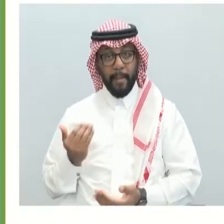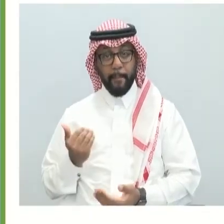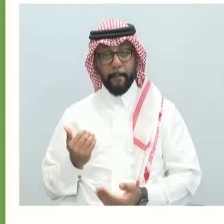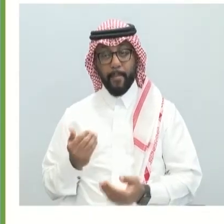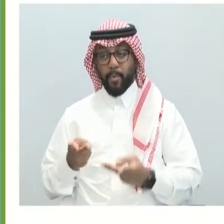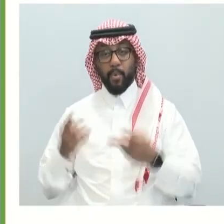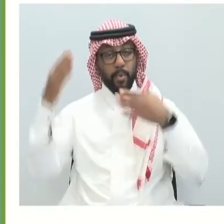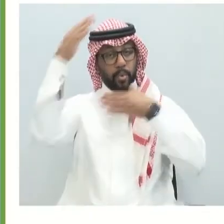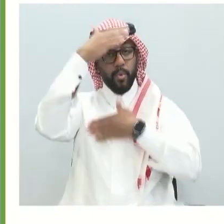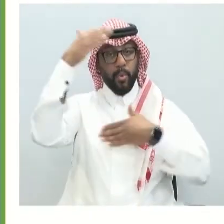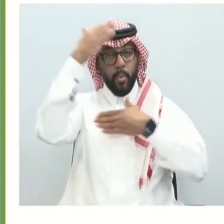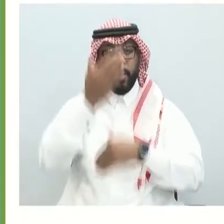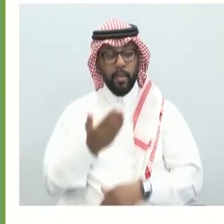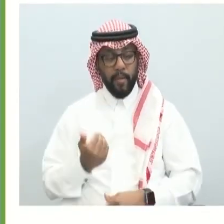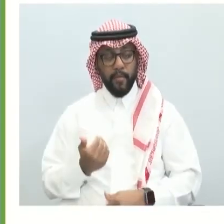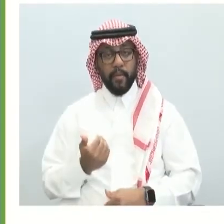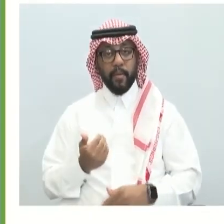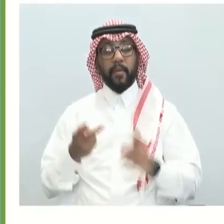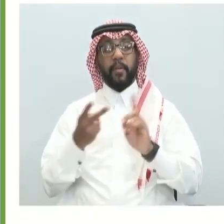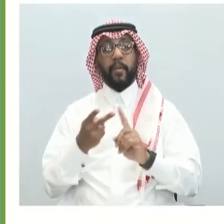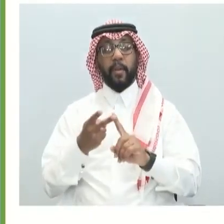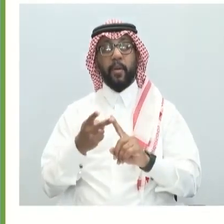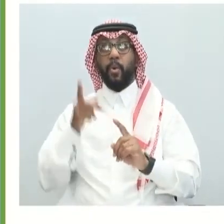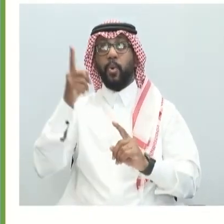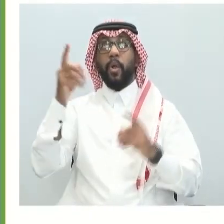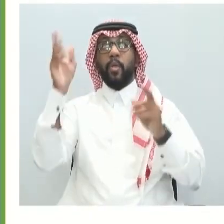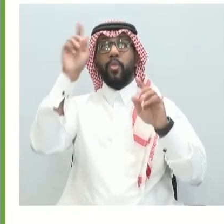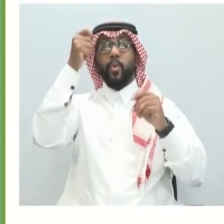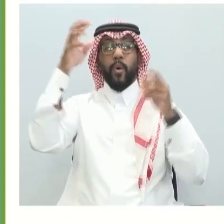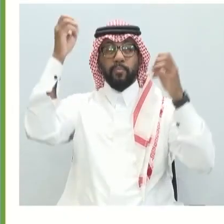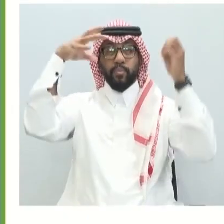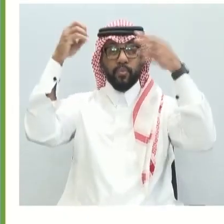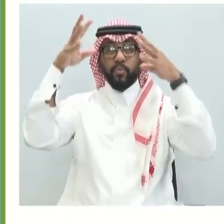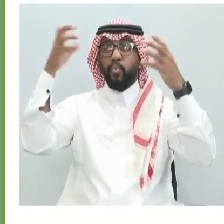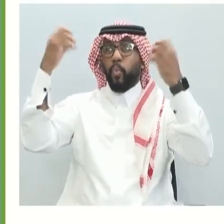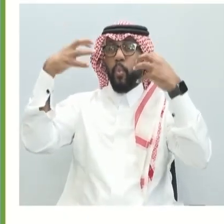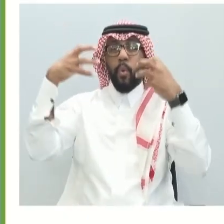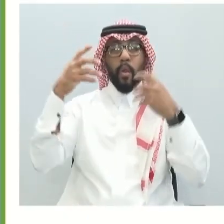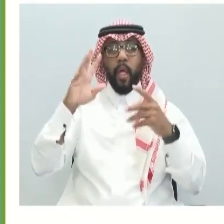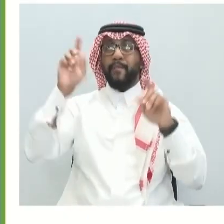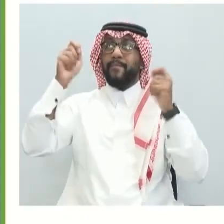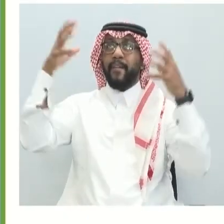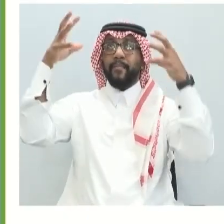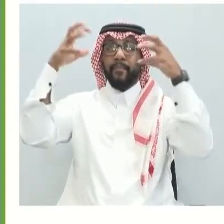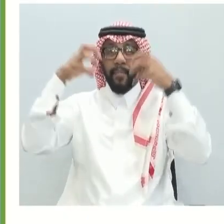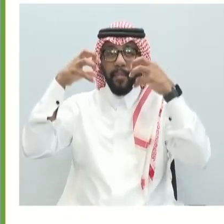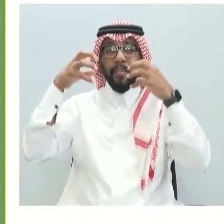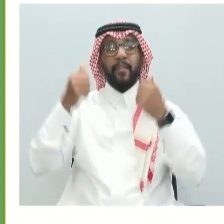حمام دافئ ابقاء الاضاءه خافته تجنب الاجهزه الالكترونيه